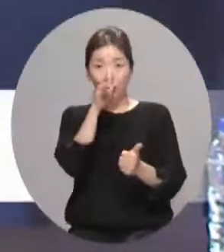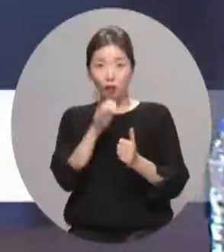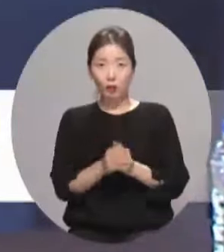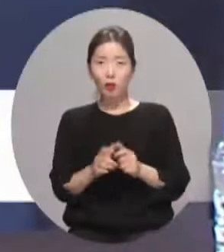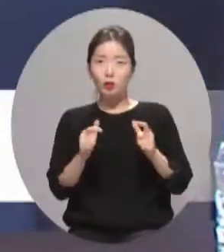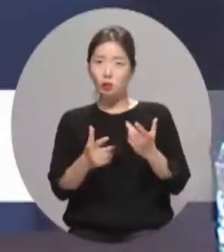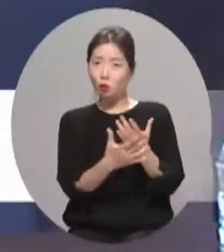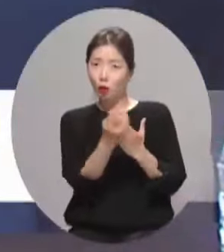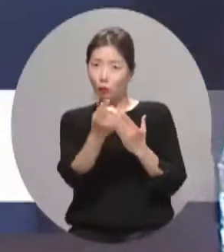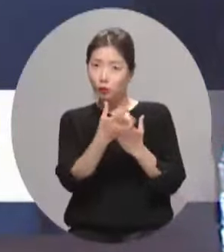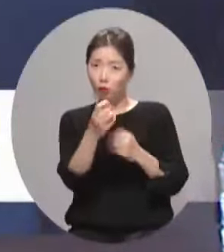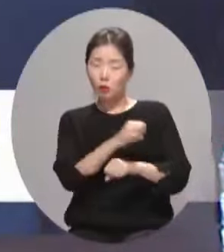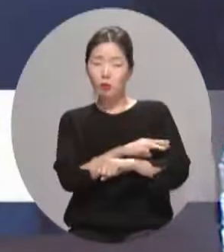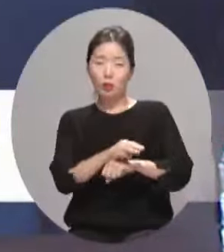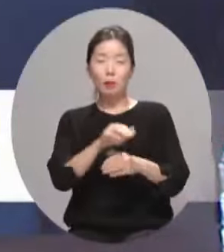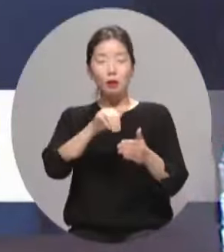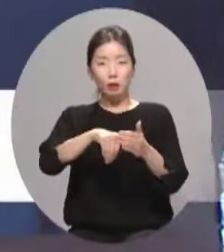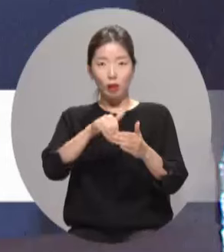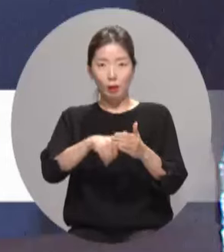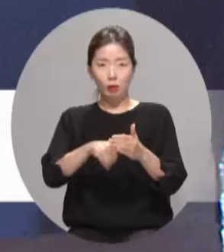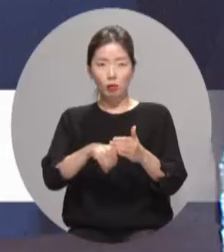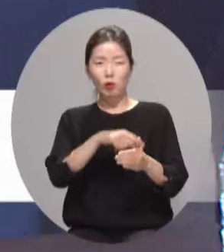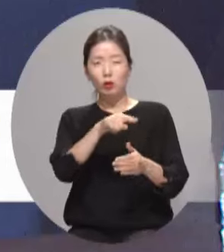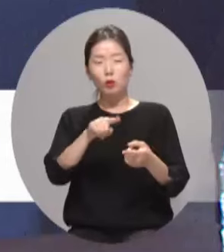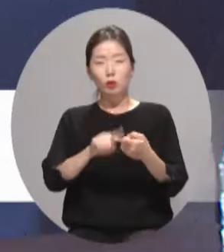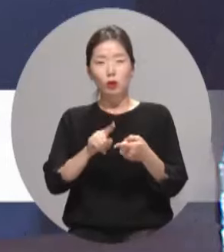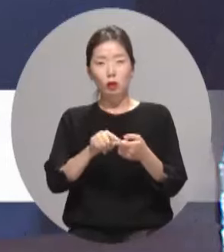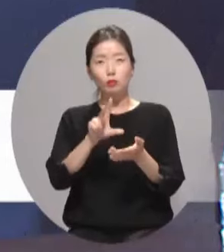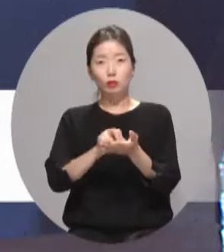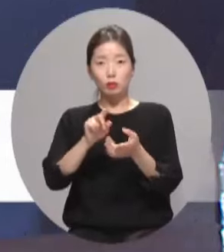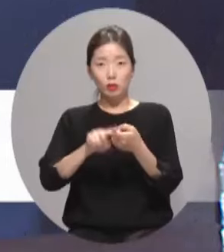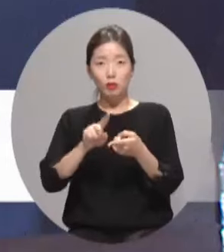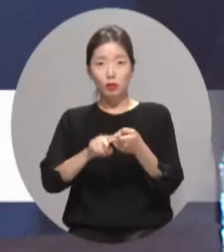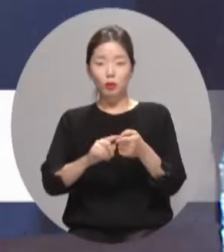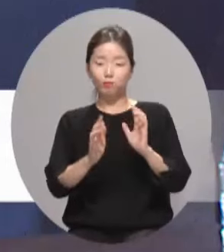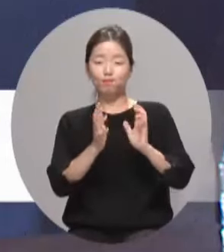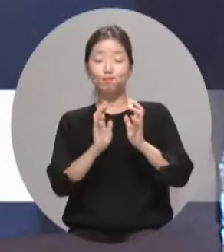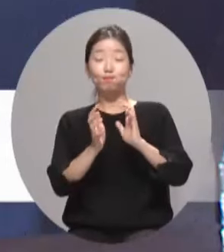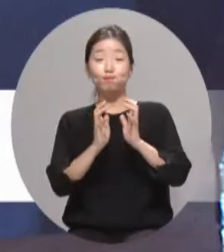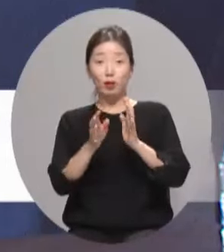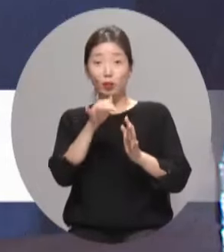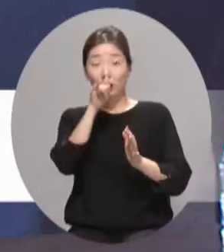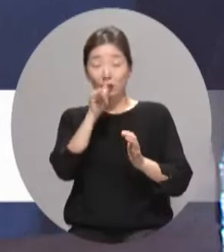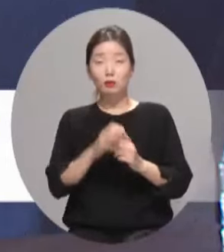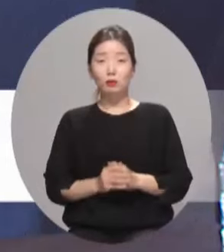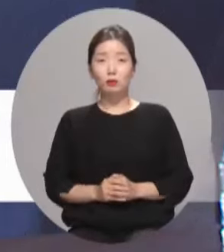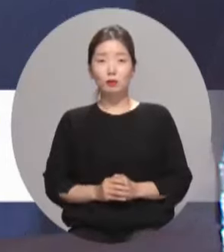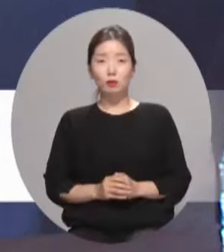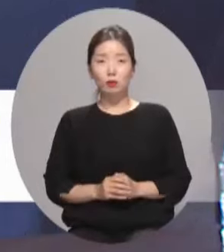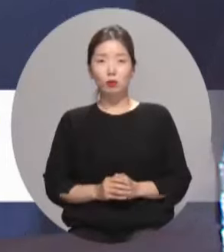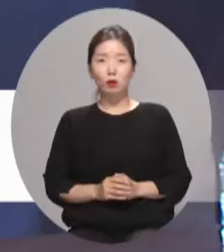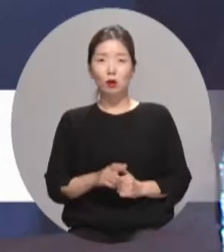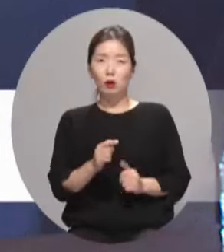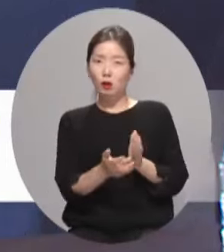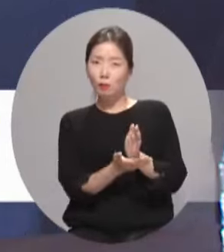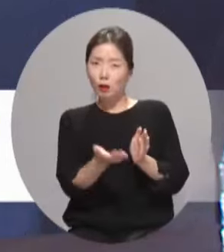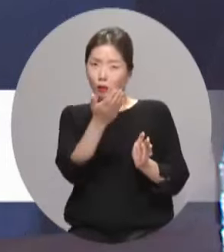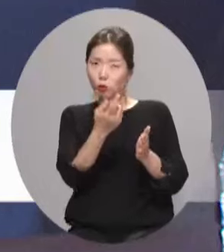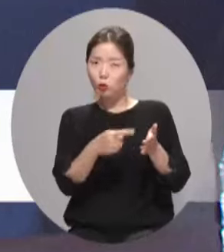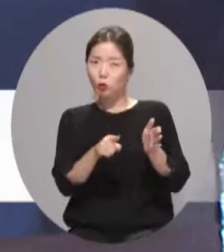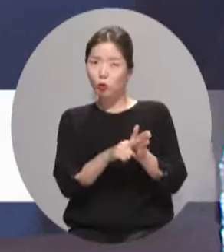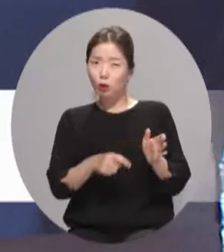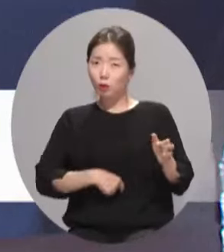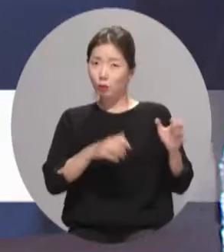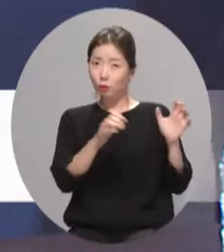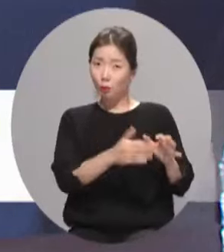지역 통합론, 새만금 개발 등 해묵은 지역 현안을 놓고 난상 토론을 벌였는데요. 과연 제도약을 위한 힘